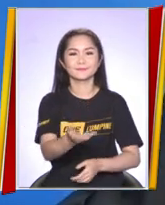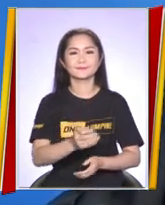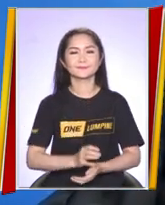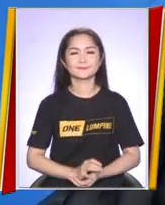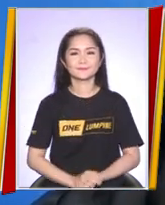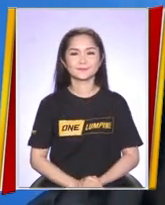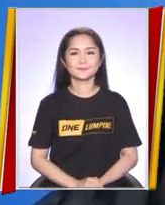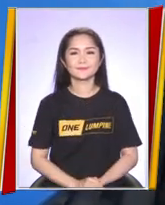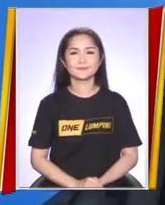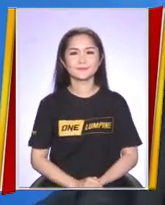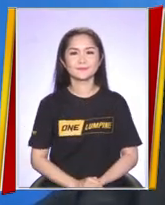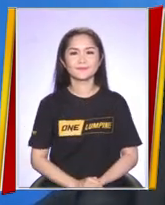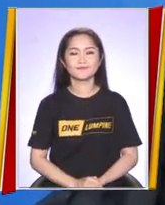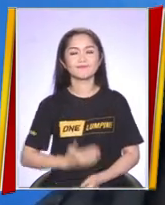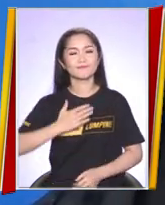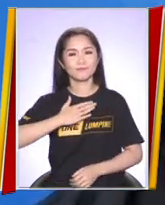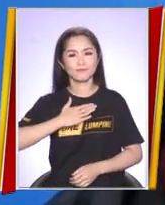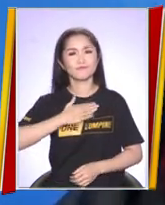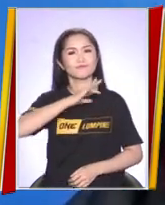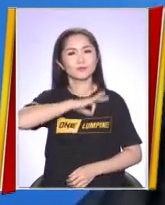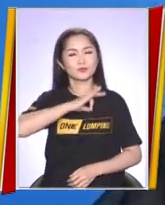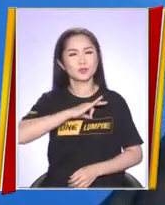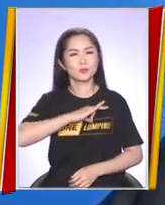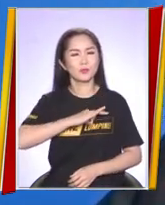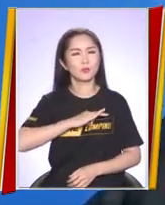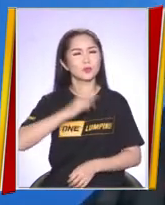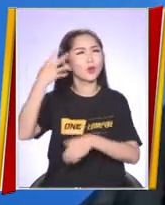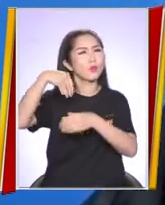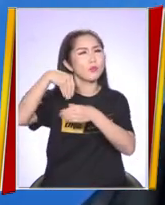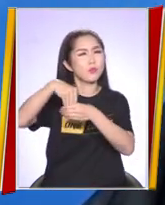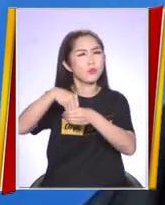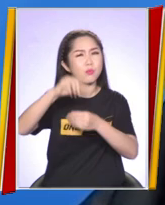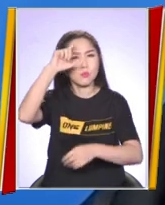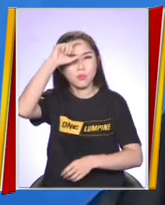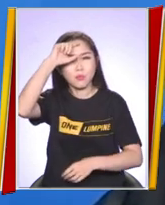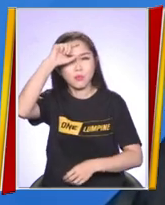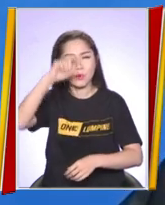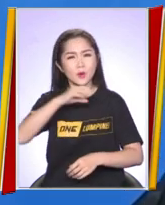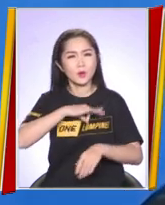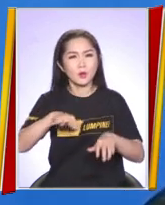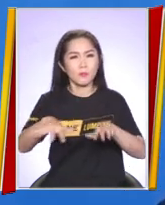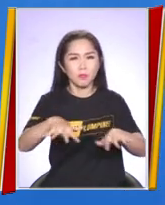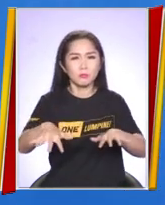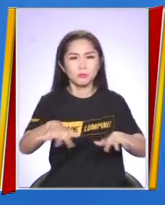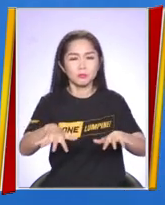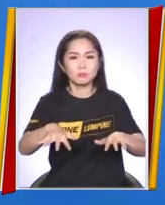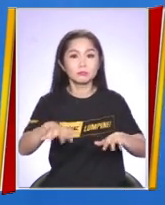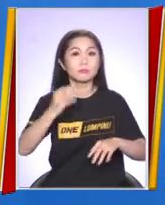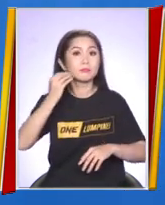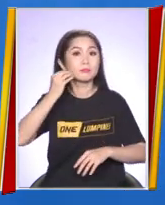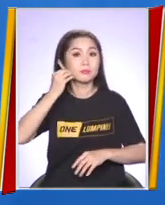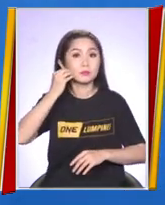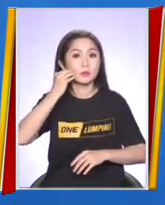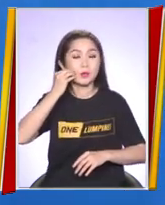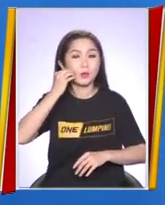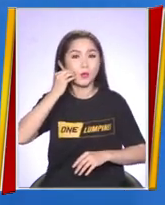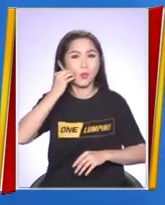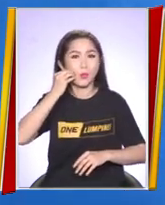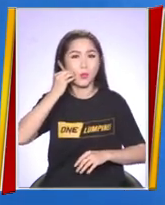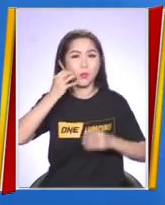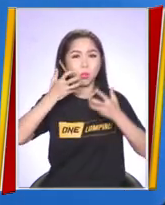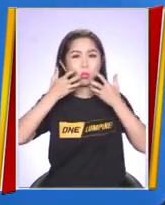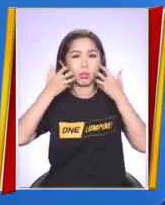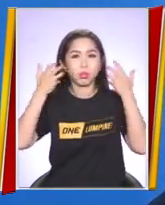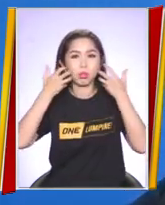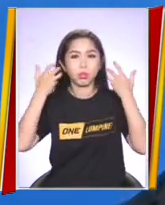เรารู้สึกถึงการสั่นไหวแล้วก็บ้านก็แตกร้าวตอนนั้นเราก็คือวิ่ง